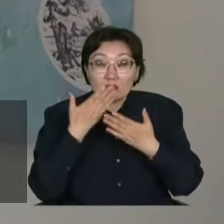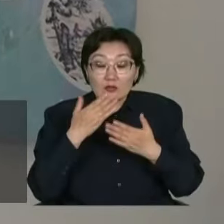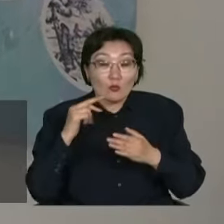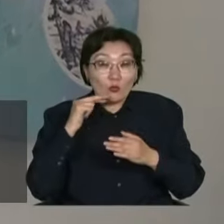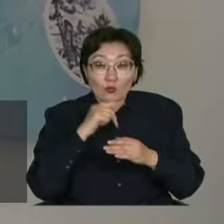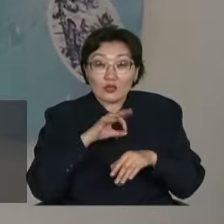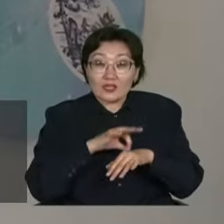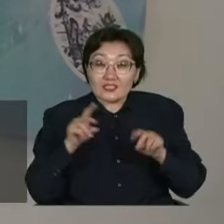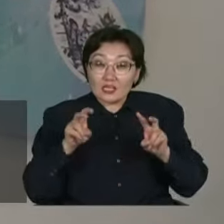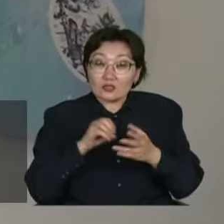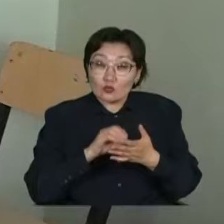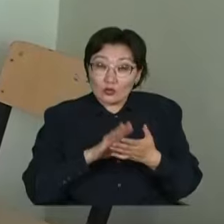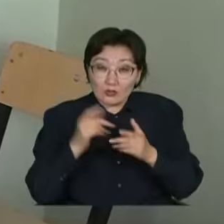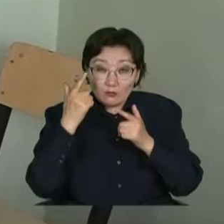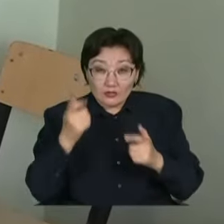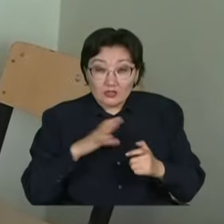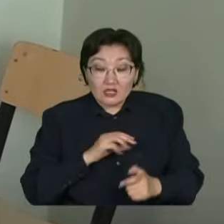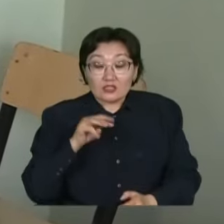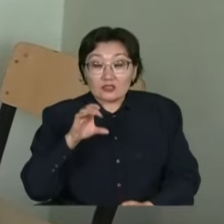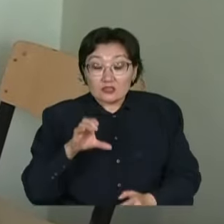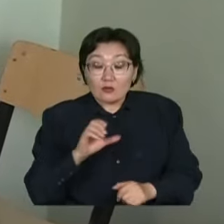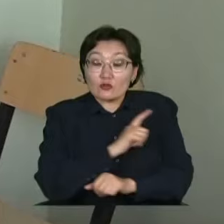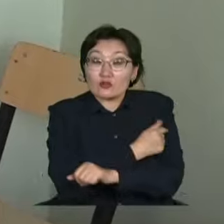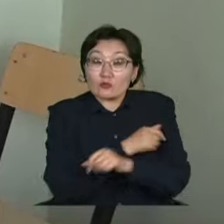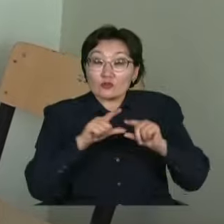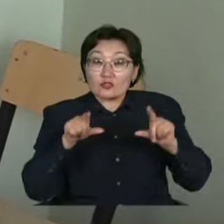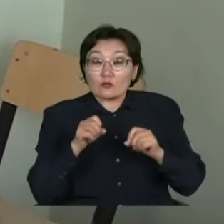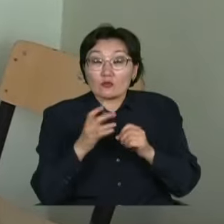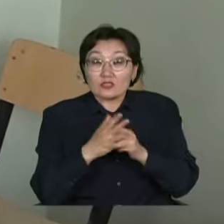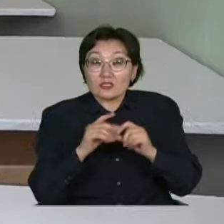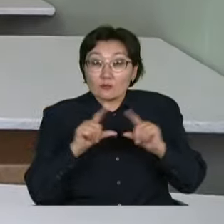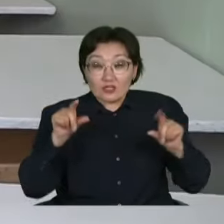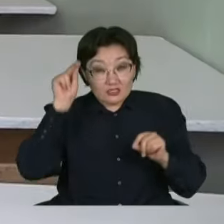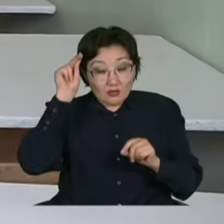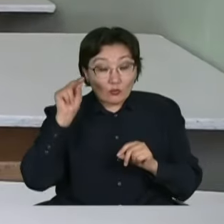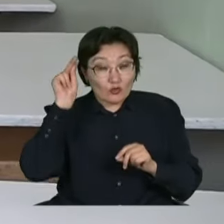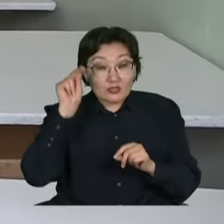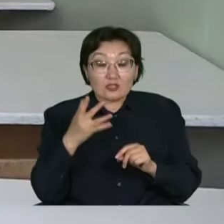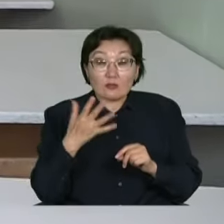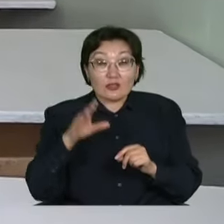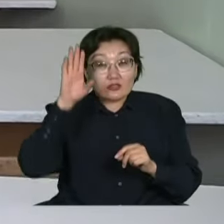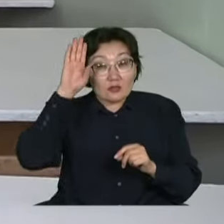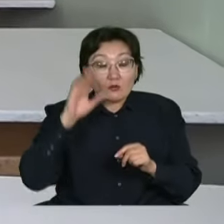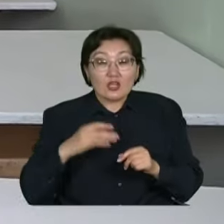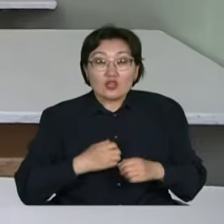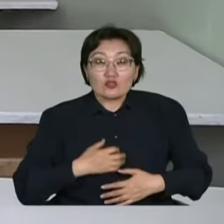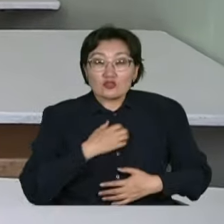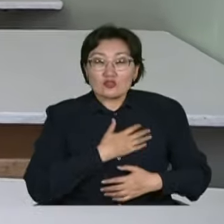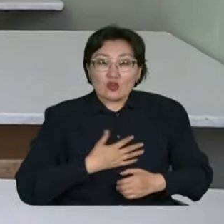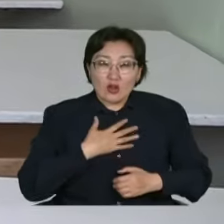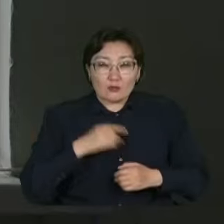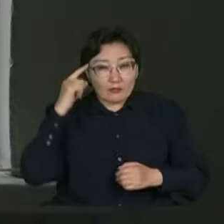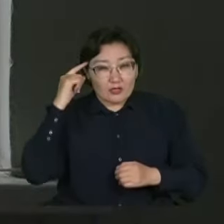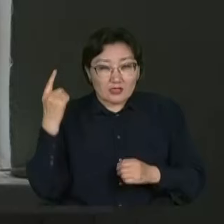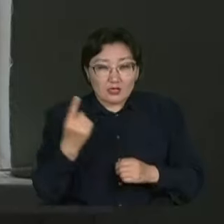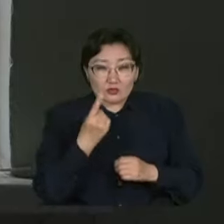диагнозы қойылғанын мәлімдеді. Жалғамыс дәрігерлік амбулаториясына нөмірі 15-ші орта мектепте оқитын 5 оқушы жүрек айнуы, бас ауруы және